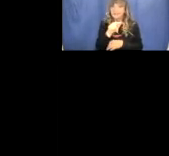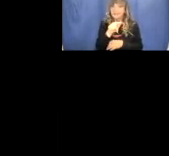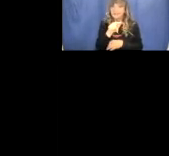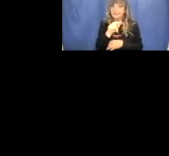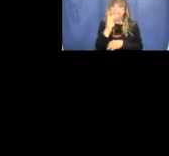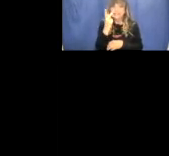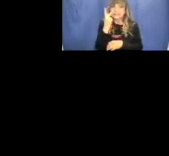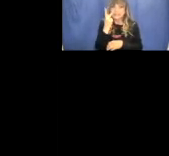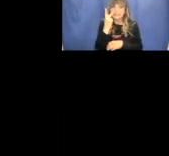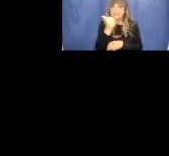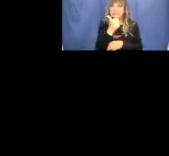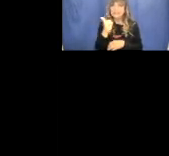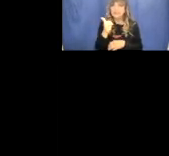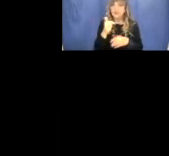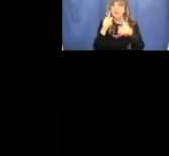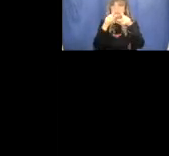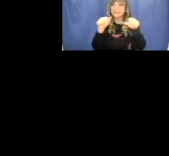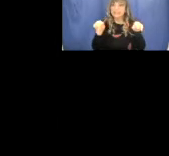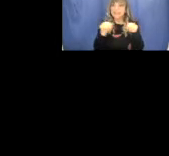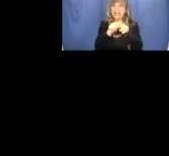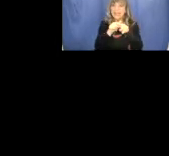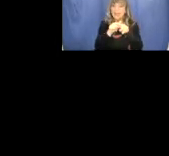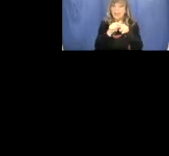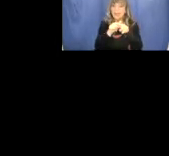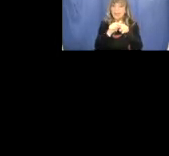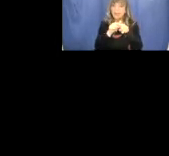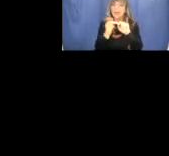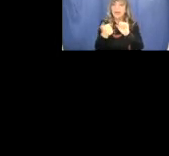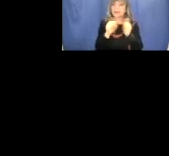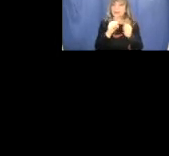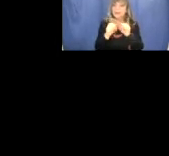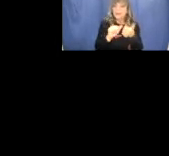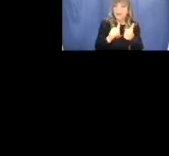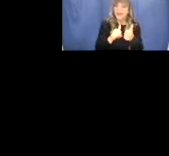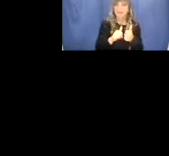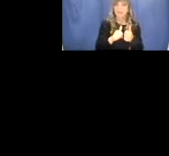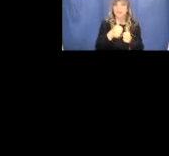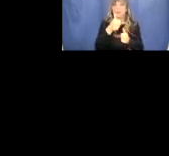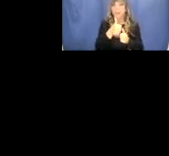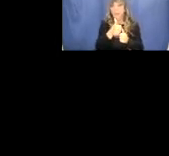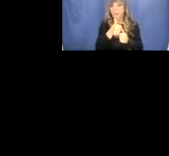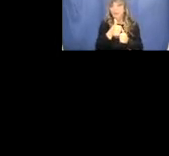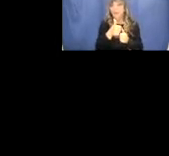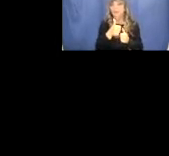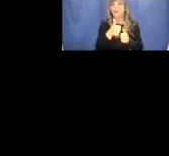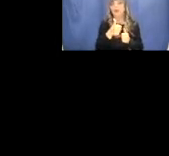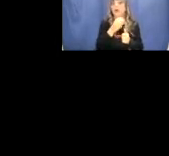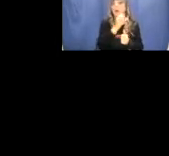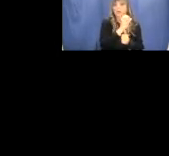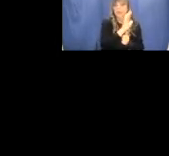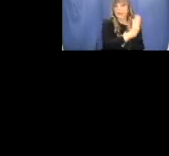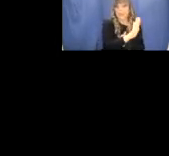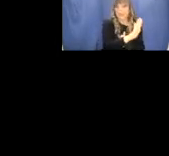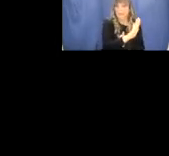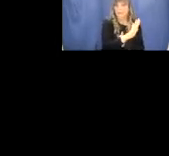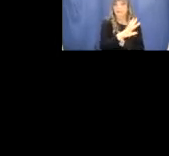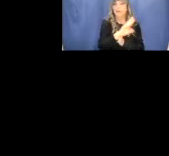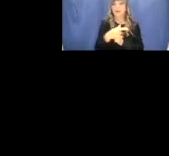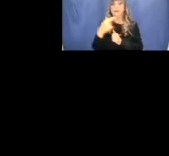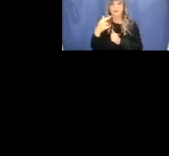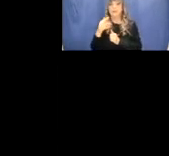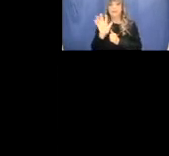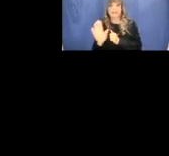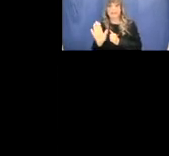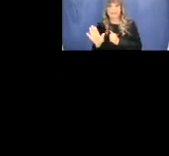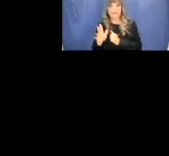triangoli e pilat è però sono in modo alternato uno di un tetraedro e uno di uno tetro e difficile da vedere